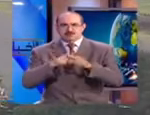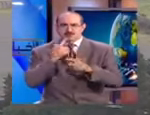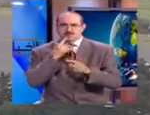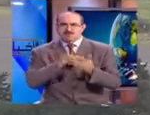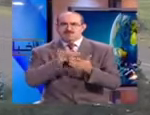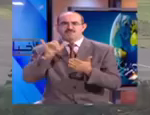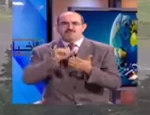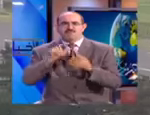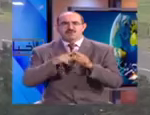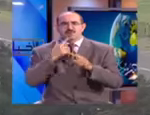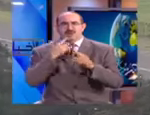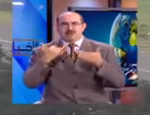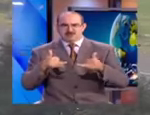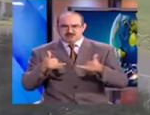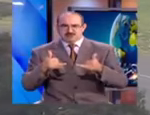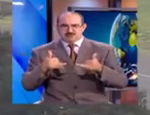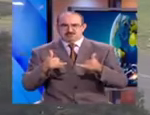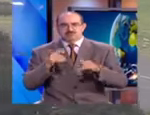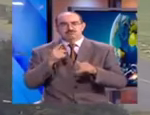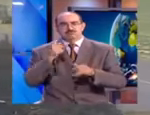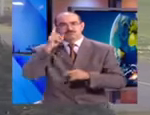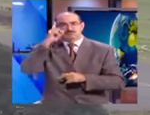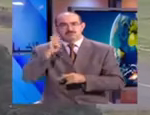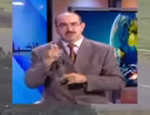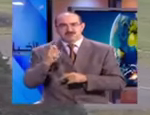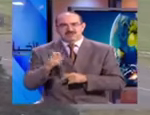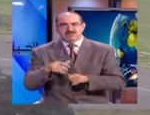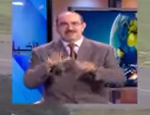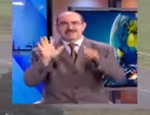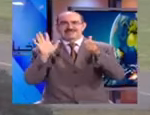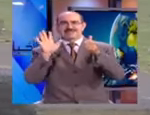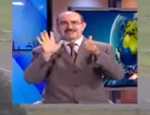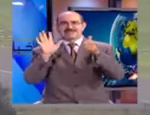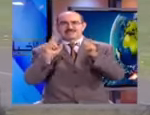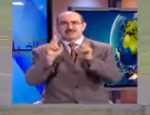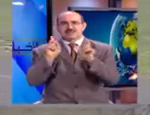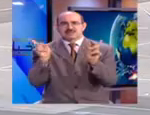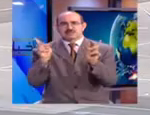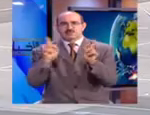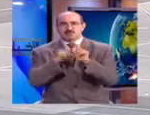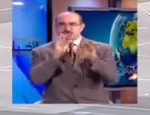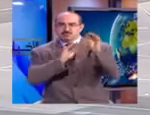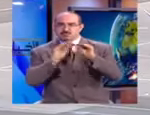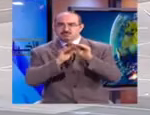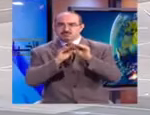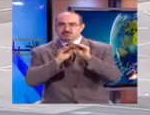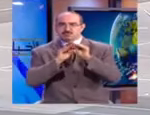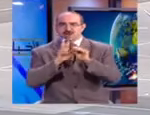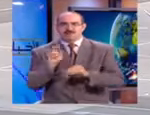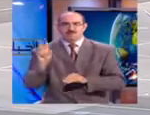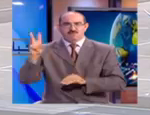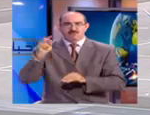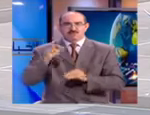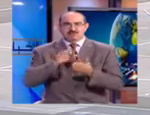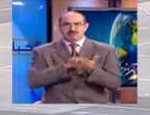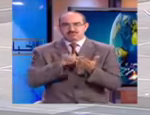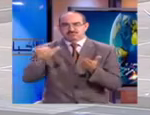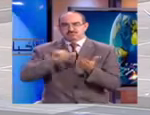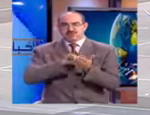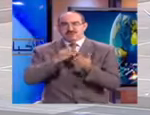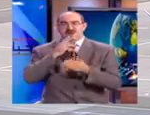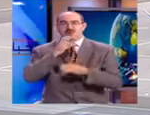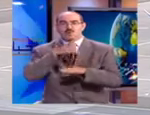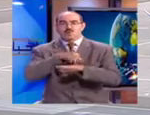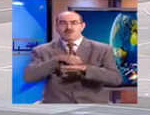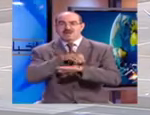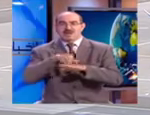الجوية للخطوط الداخلية ابتداء من 6 ديسمبر. الإجراء يخص الرحلات من وإلى ولايات الجنوب